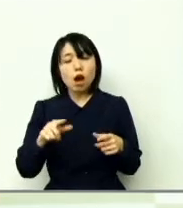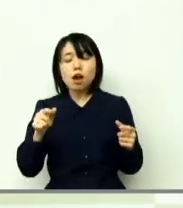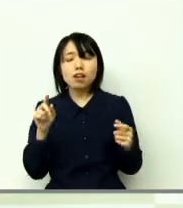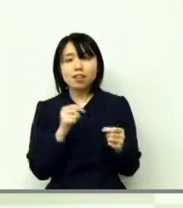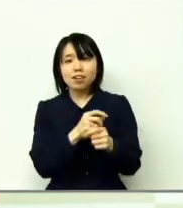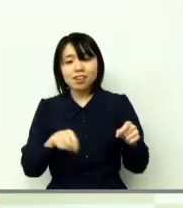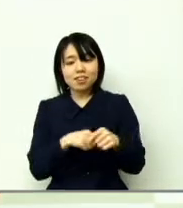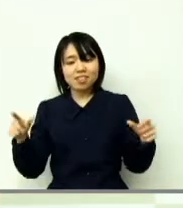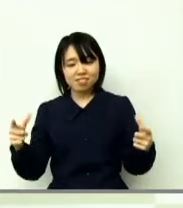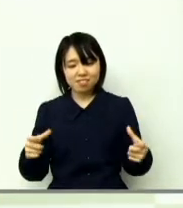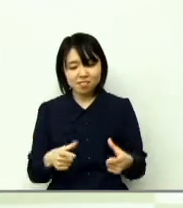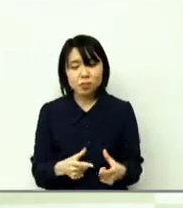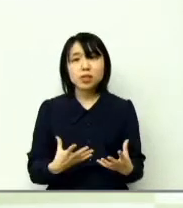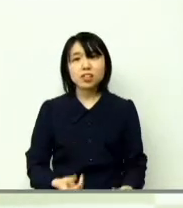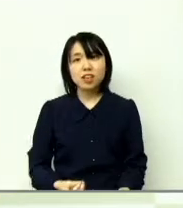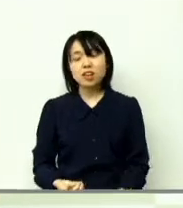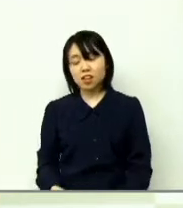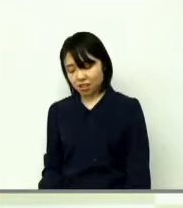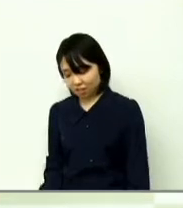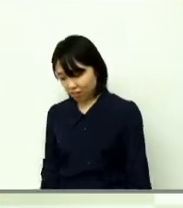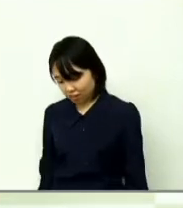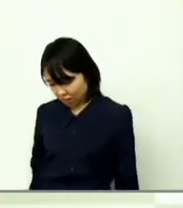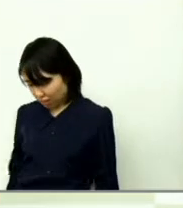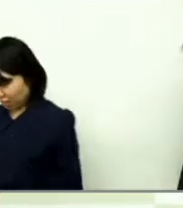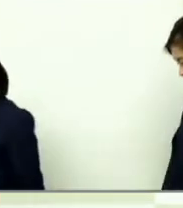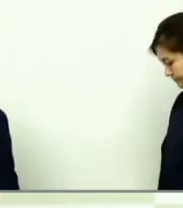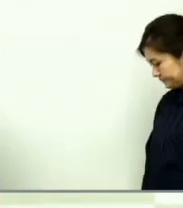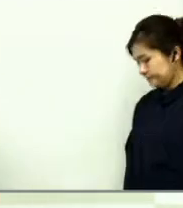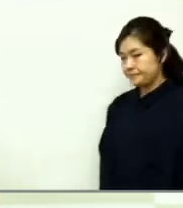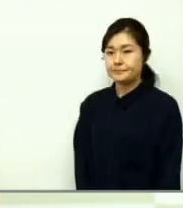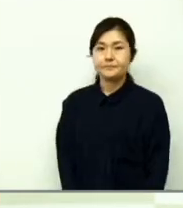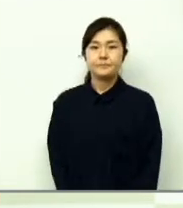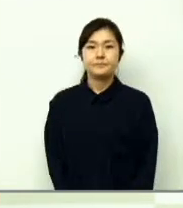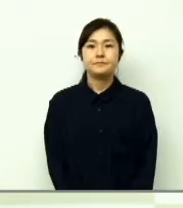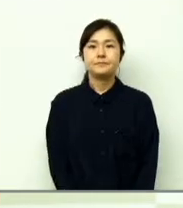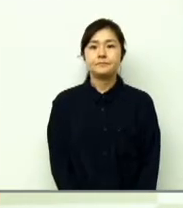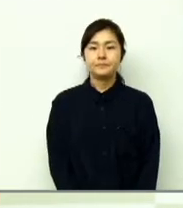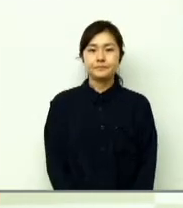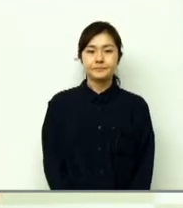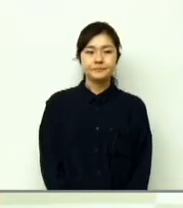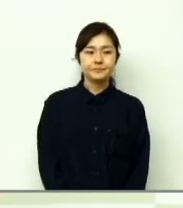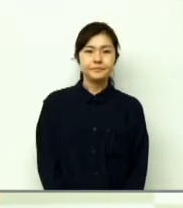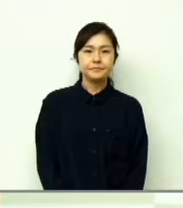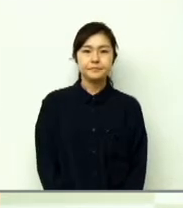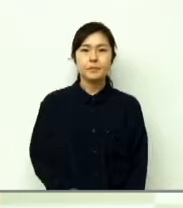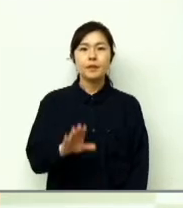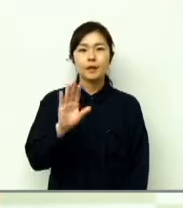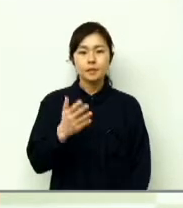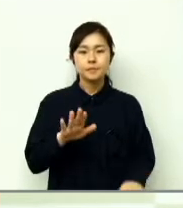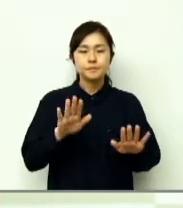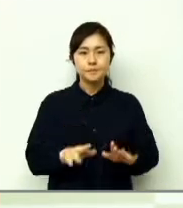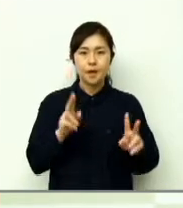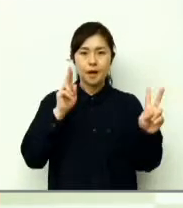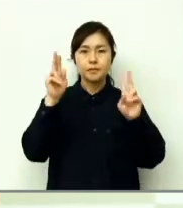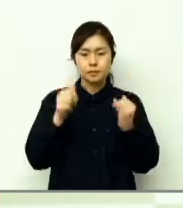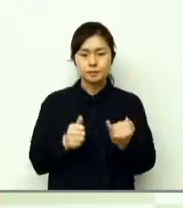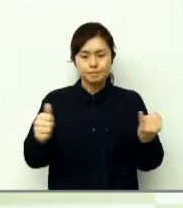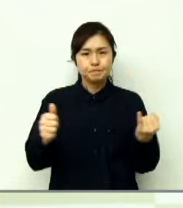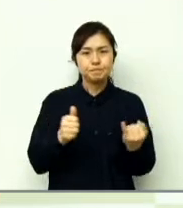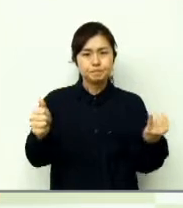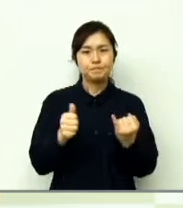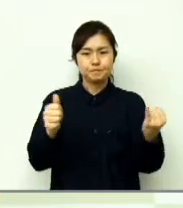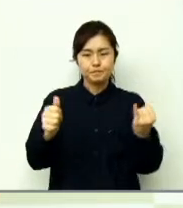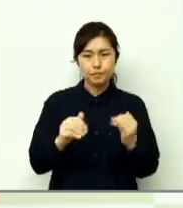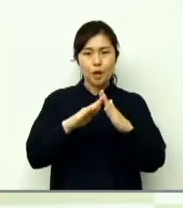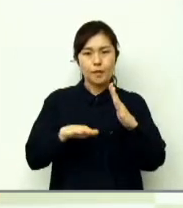ところでございます。しかし、この共働き家庭の増加や社会環境の